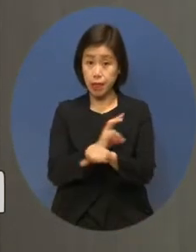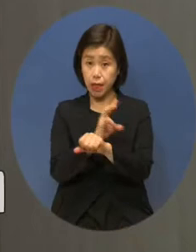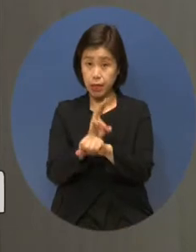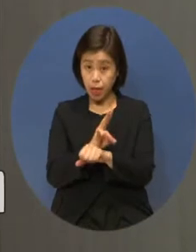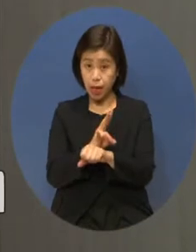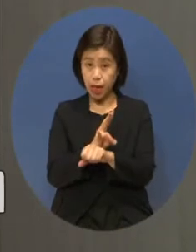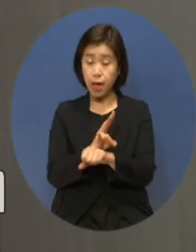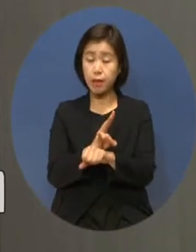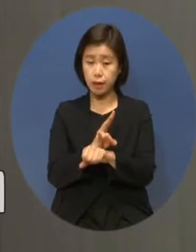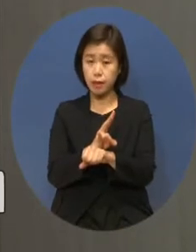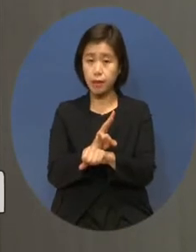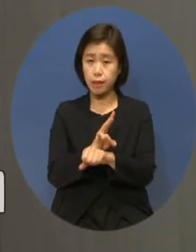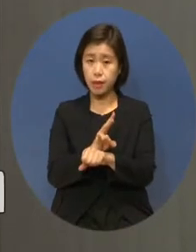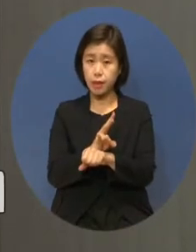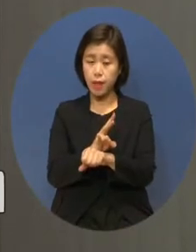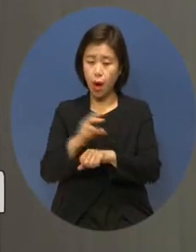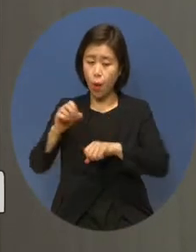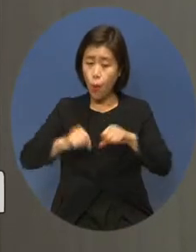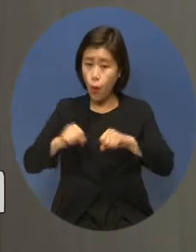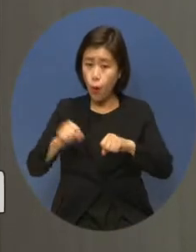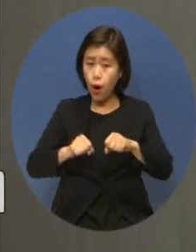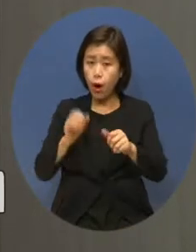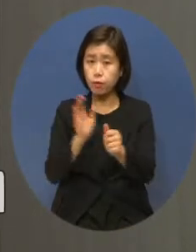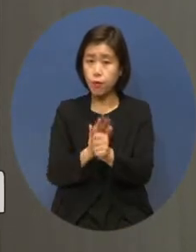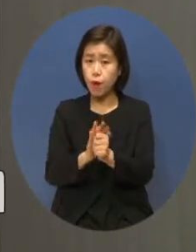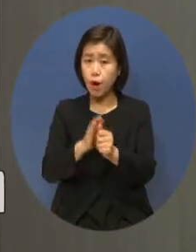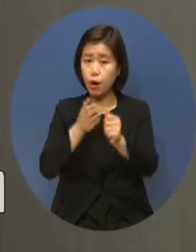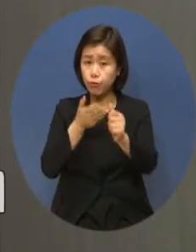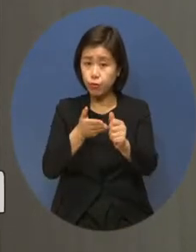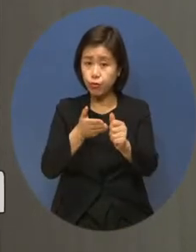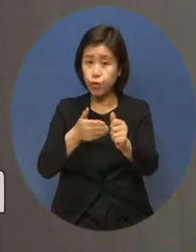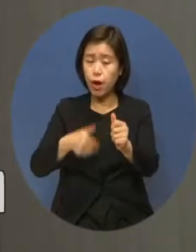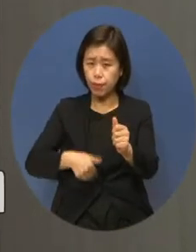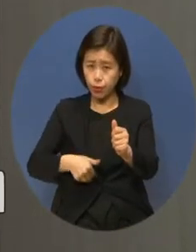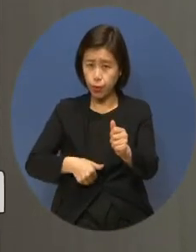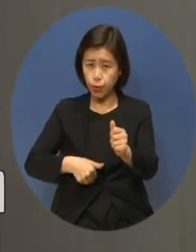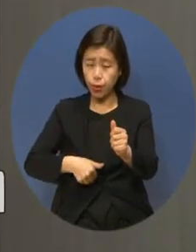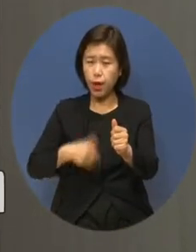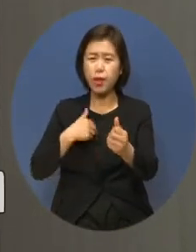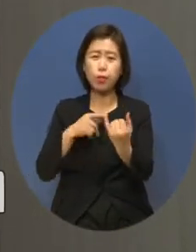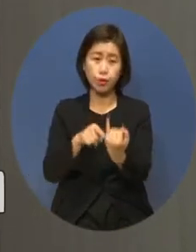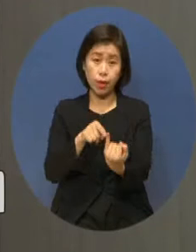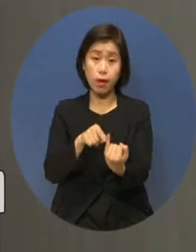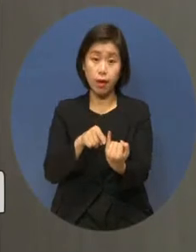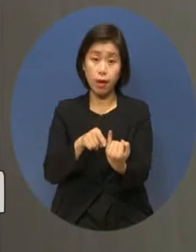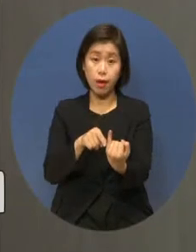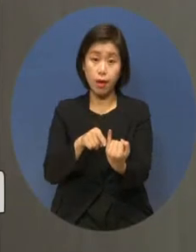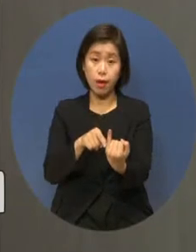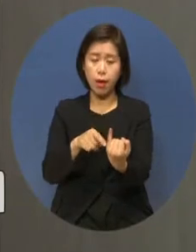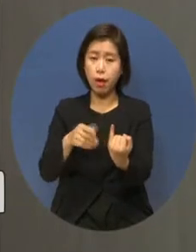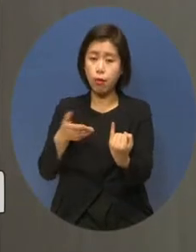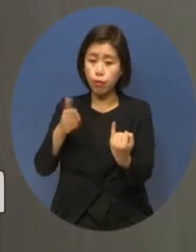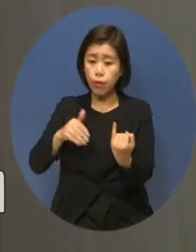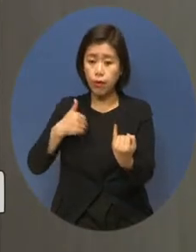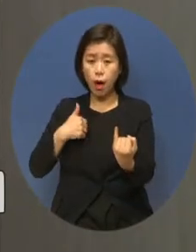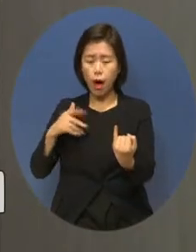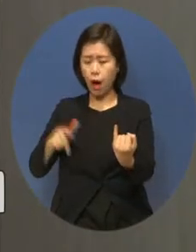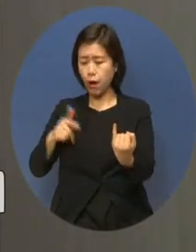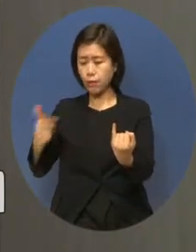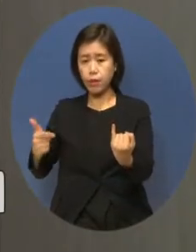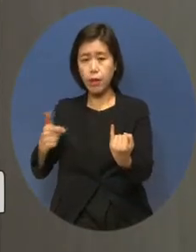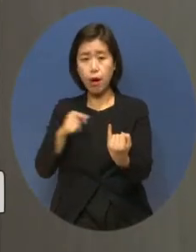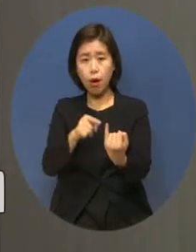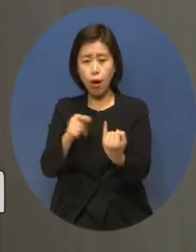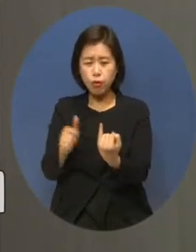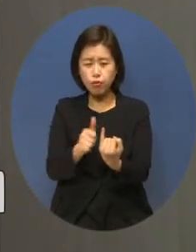필요한 사람인데 최악의 경우에는 제가 그냥 24시간을 계속 지원해야 되는데 그러면은 우리는 어떻게 먹고 살지? 라는 부분에